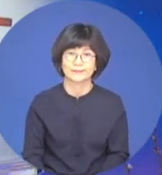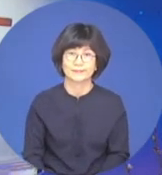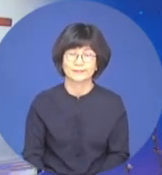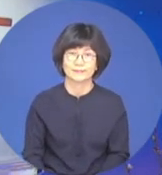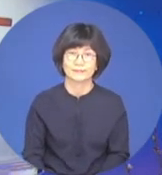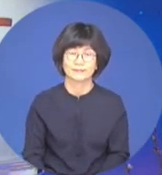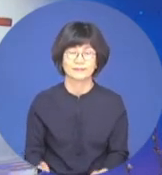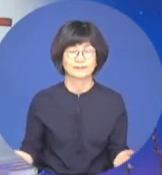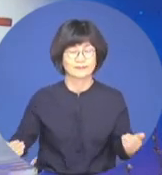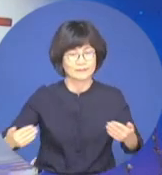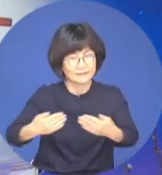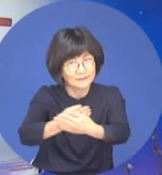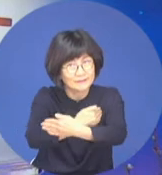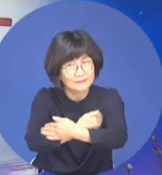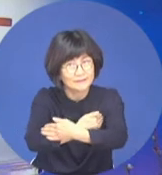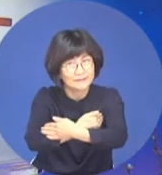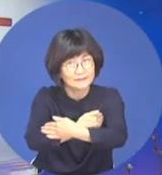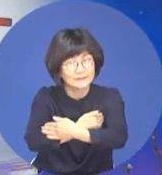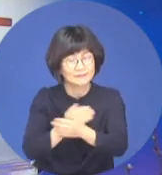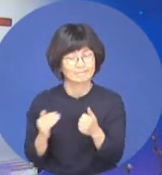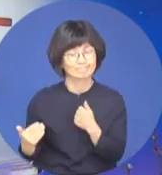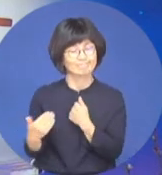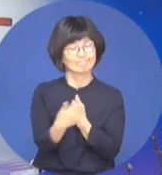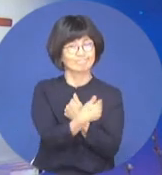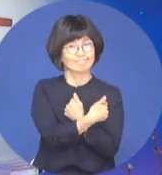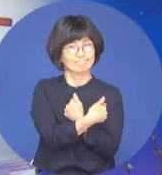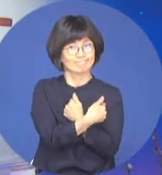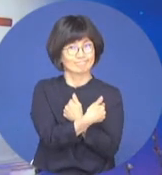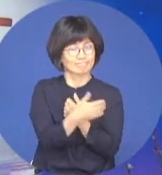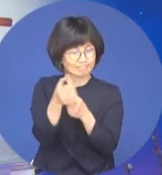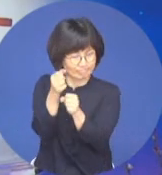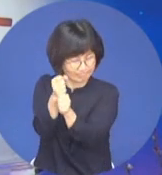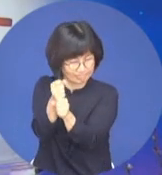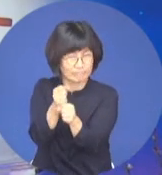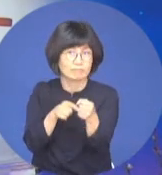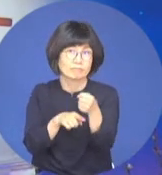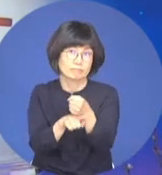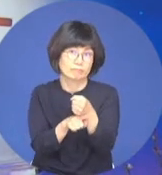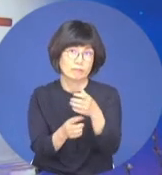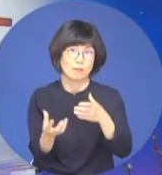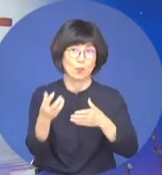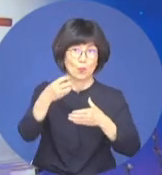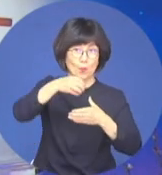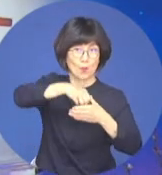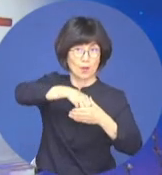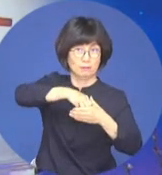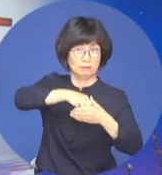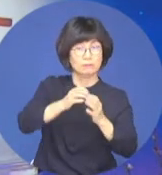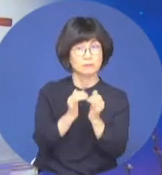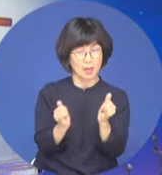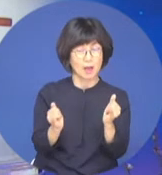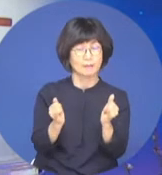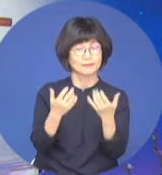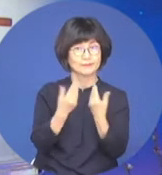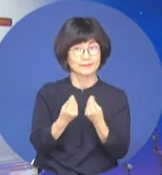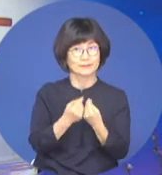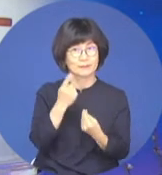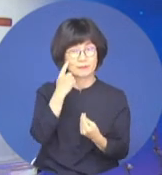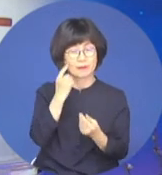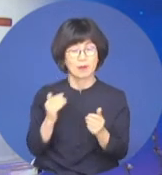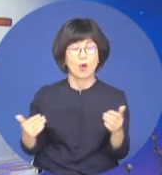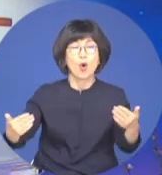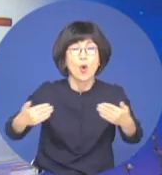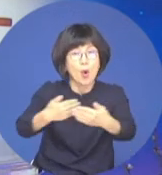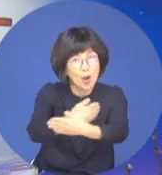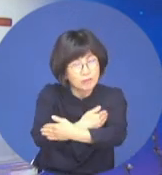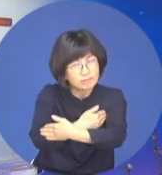껴안는다, 포옹한다, 붙잡는다 이런 뜻입니다. 우리가 사람으로 따지면은 껴안는 분,